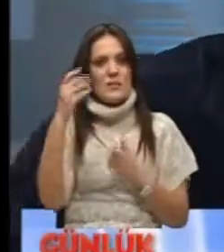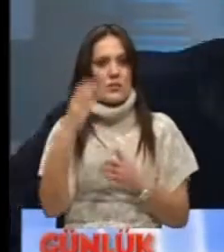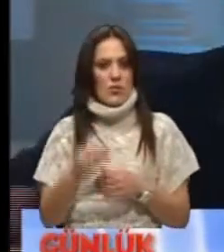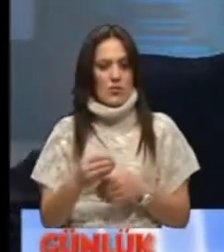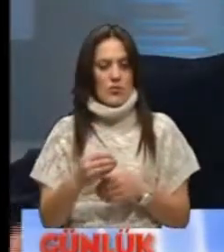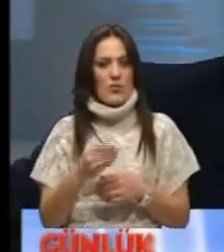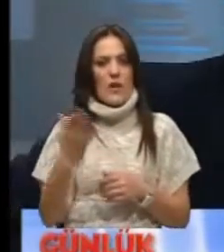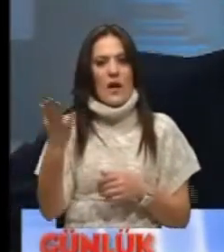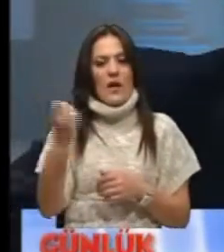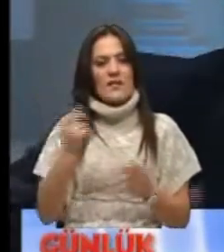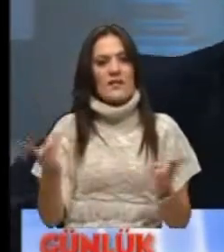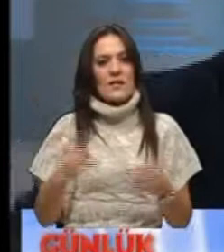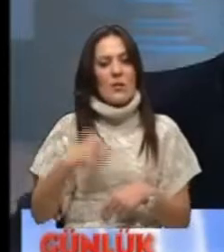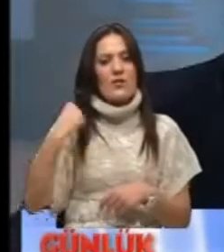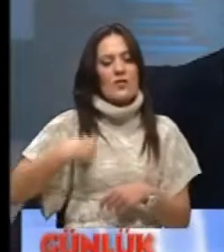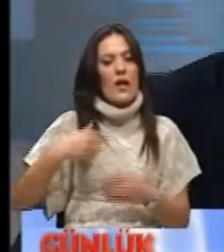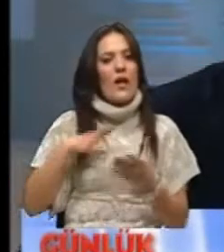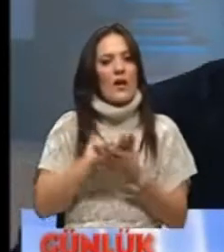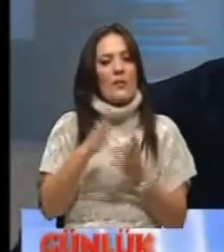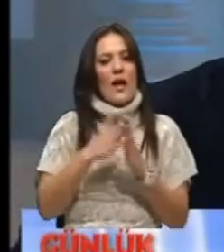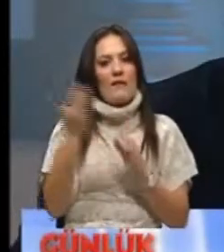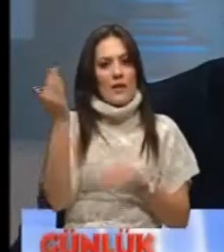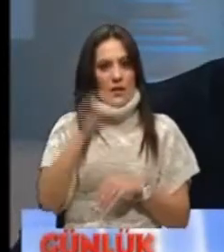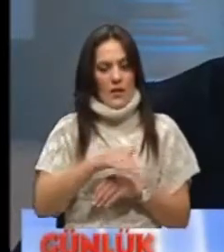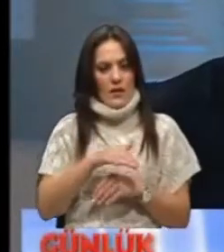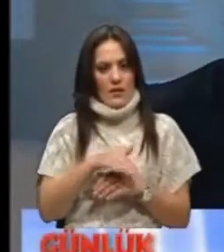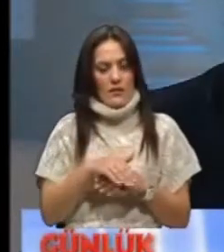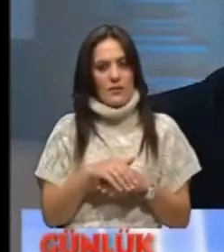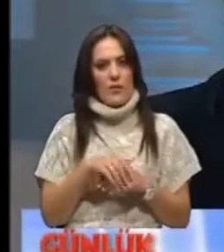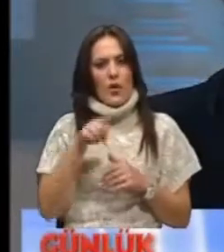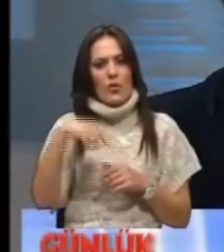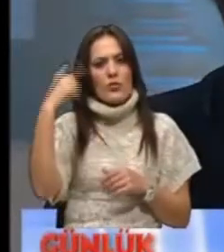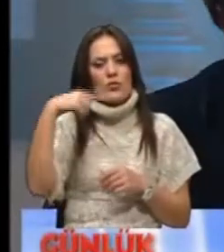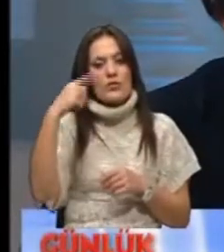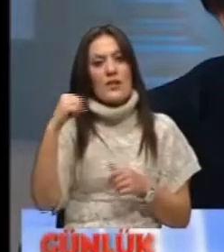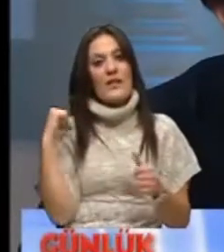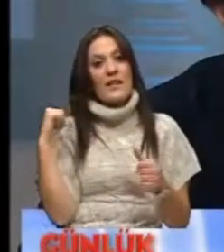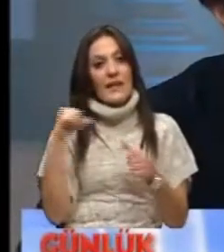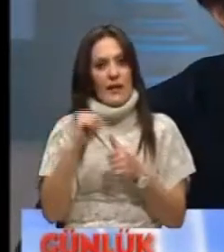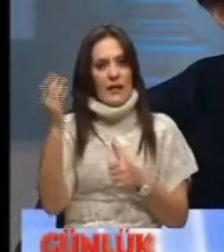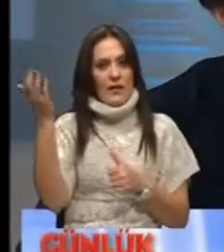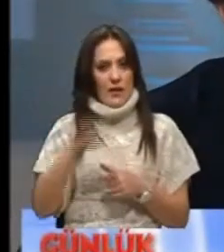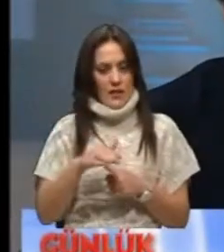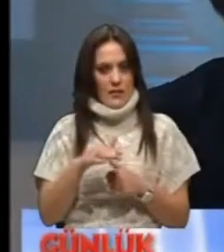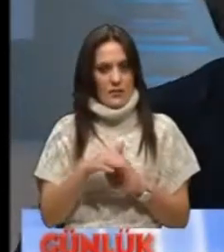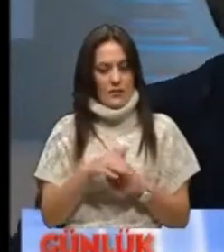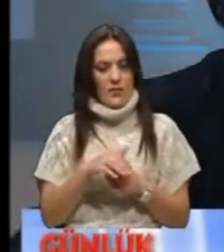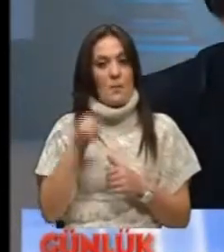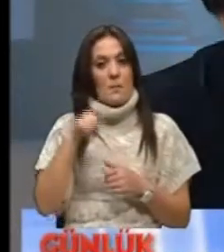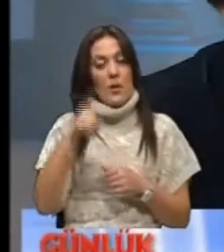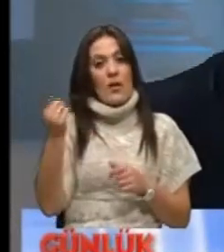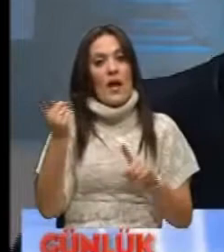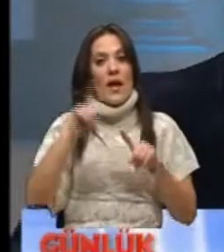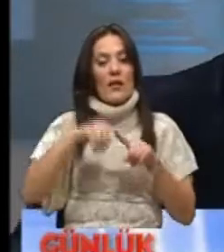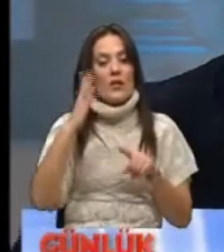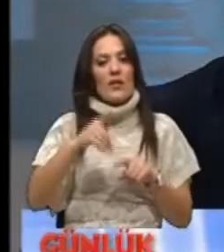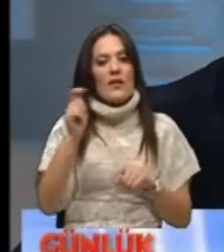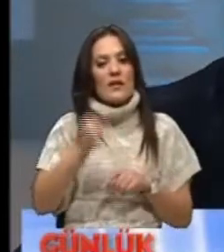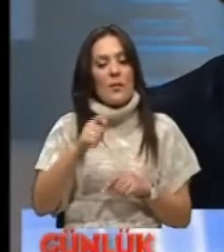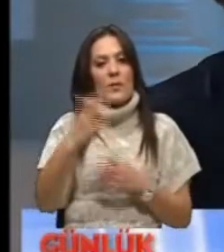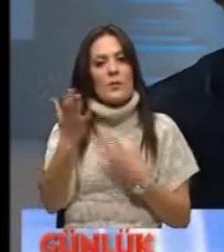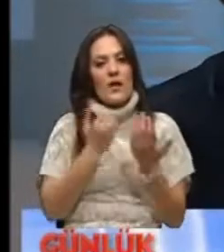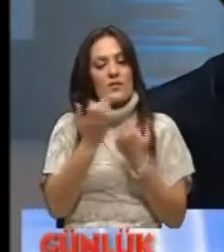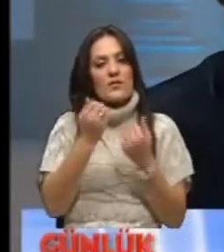olur. Alırız kemeri, çantayı, ayakkabıyı eve geliriz. O düşünceler tekrar gelir. Bir de ona ek olarak